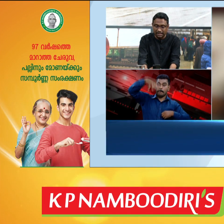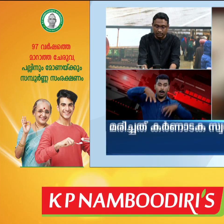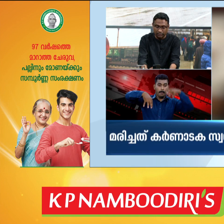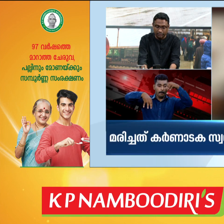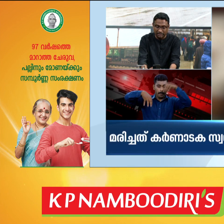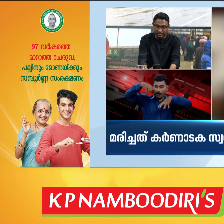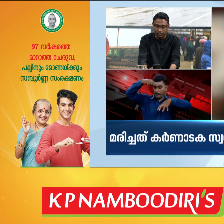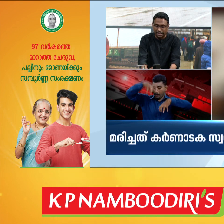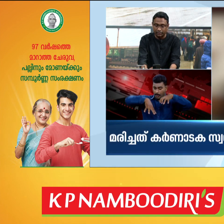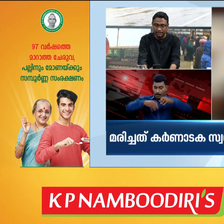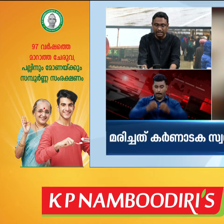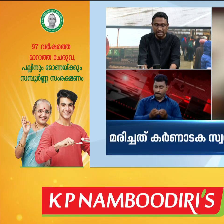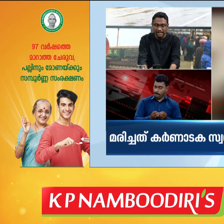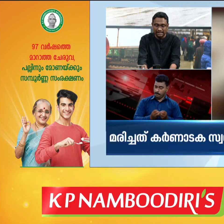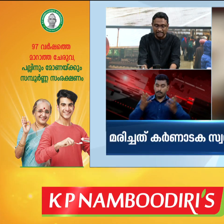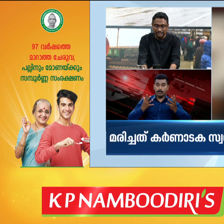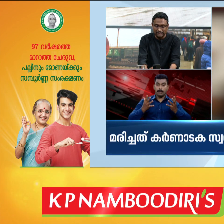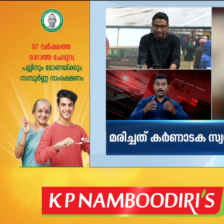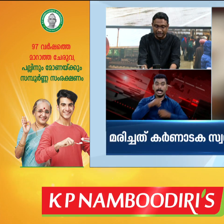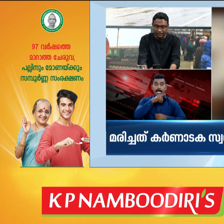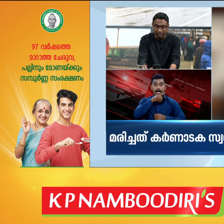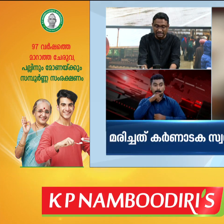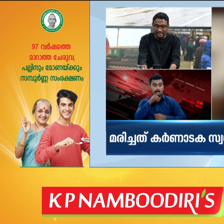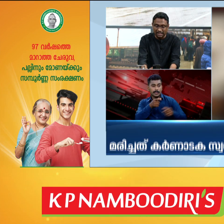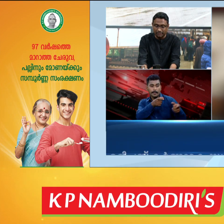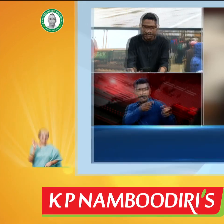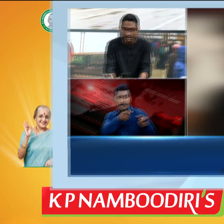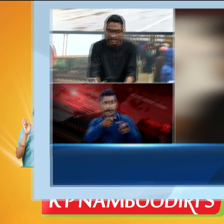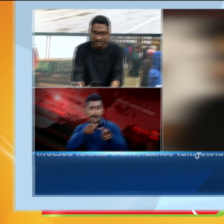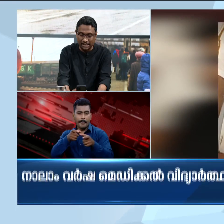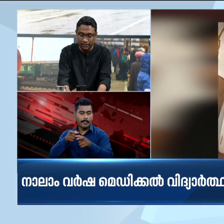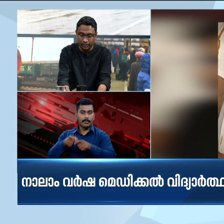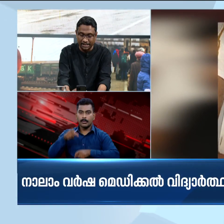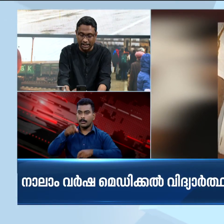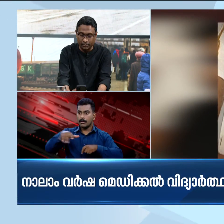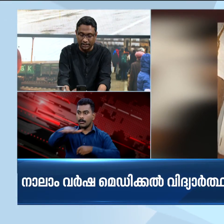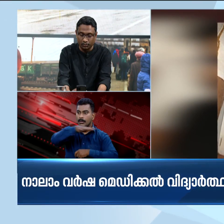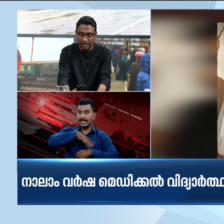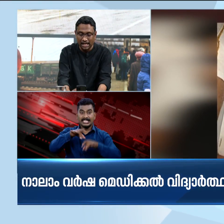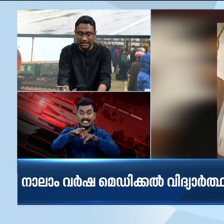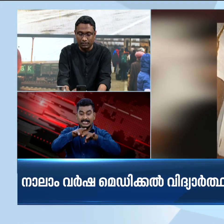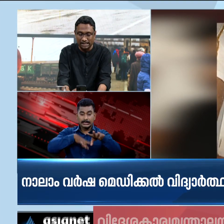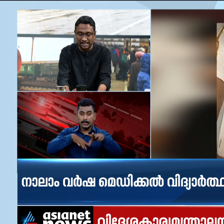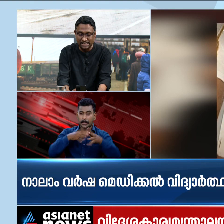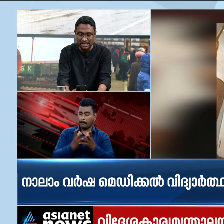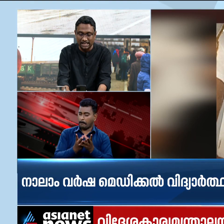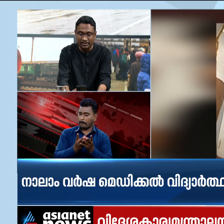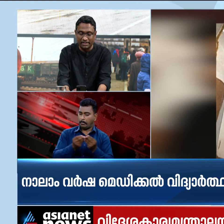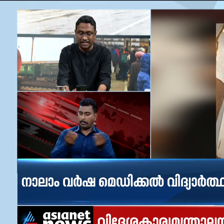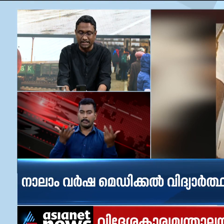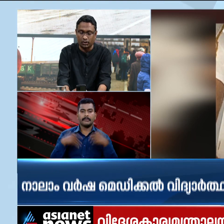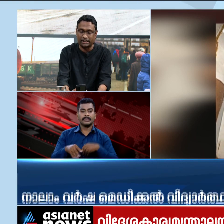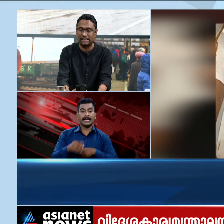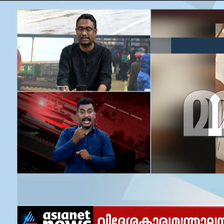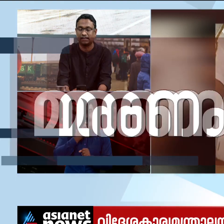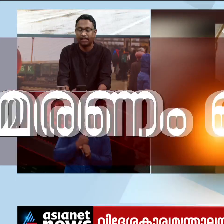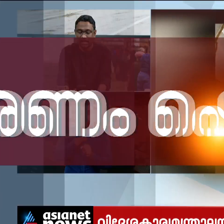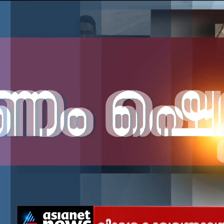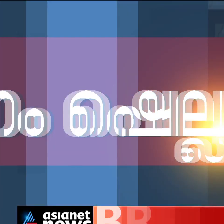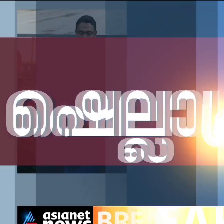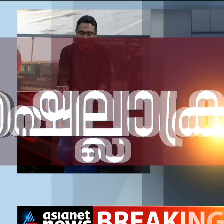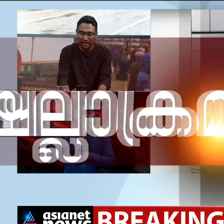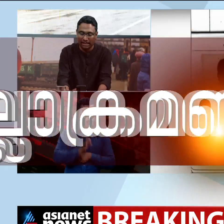ചരിത്രപരമായ പ്രാധാന്യമുള്ള ഒരു മന്ദിരം കൂടിയായിരുന്നു അത്. അത് റഷ്യയുടെ മിസൈൽ ആക്രമണത്തിൽ തകർന്നതായി യുക്രൈൻ ആരോപിക്കുന്നു. അതേപോലെ റീജിയണൽ ഗവൺമെൻറ്